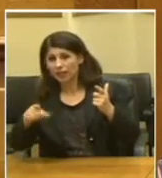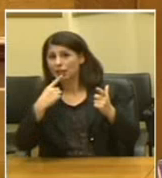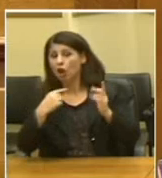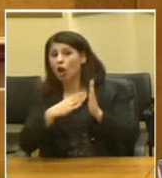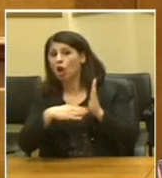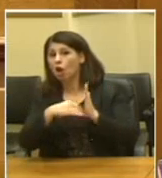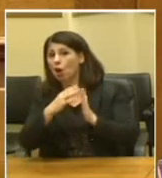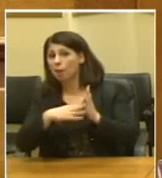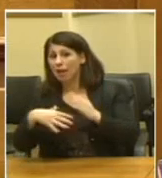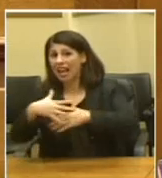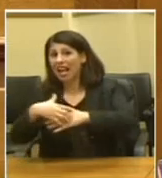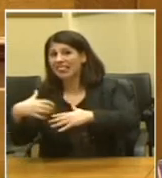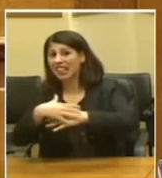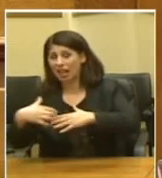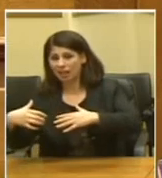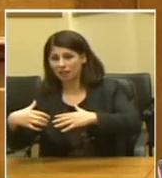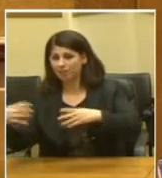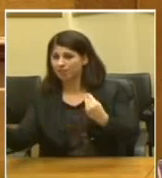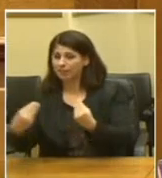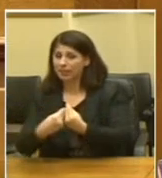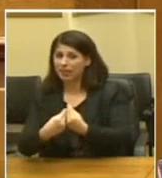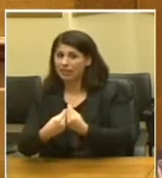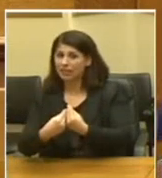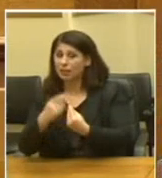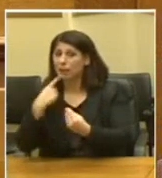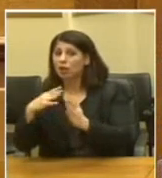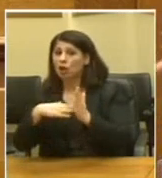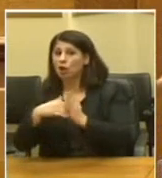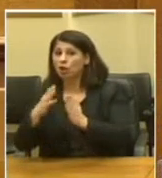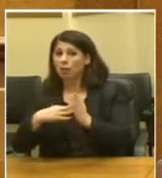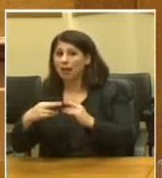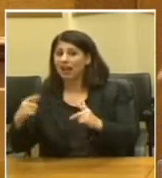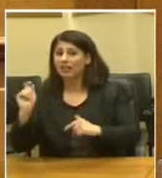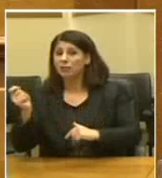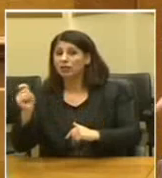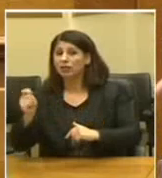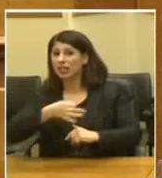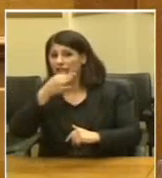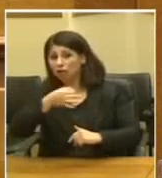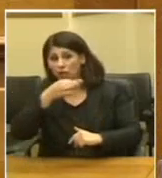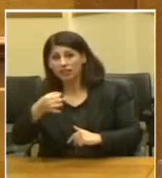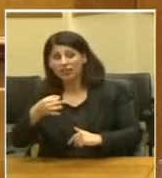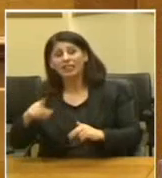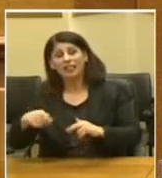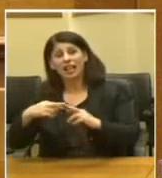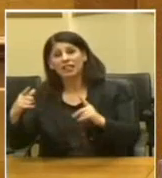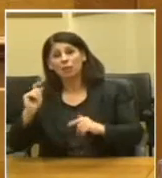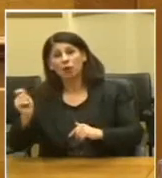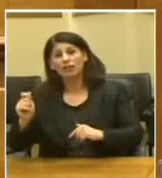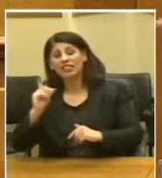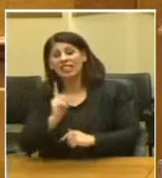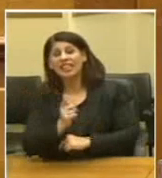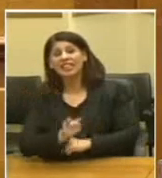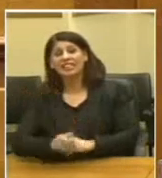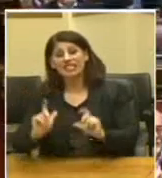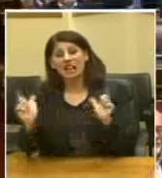της γάτας συμπίπτει με το χρώμα της αντιπολιτευτικής σας ρητορικής και της αντιπολιτευτικής σας κριτικής στα